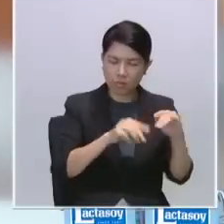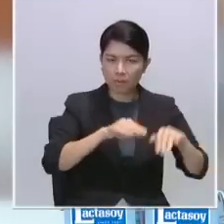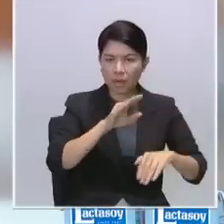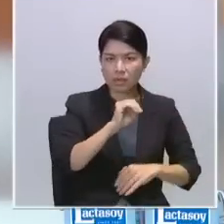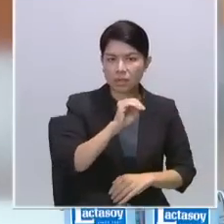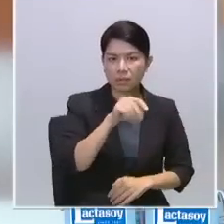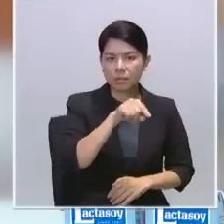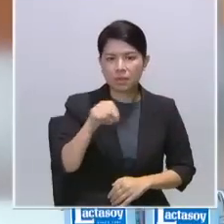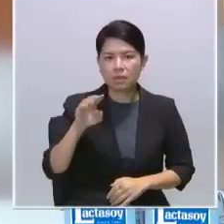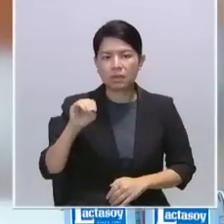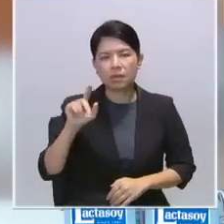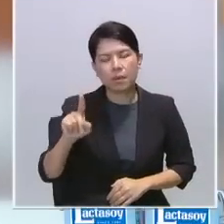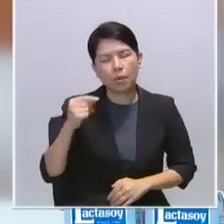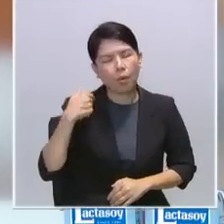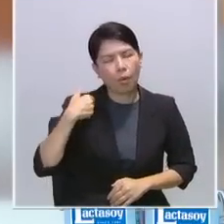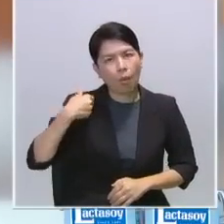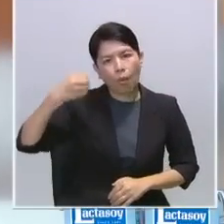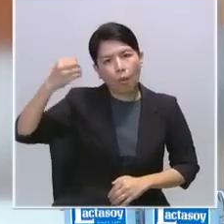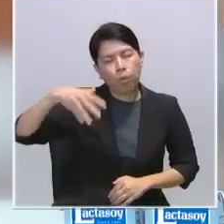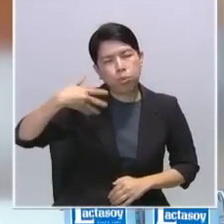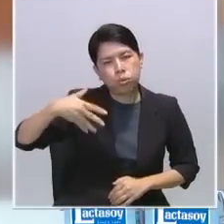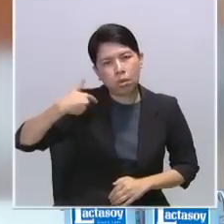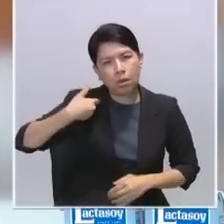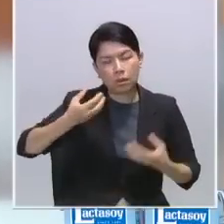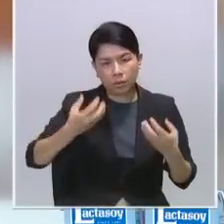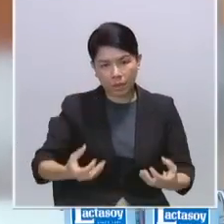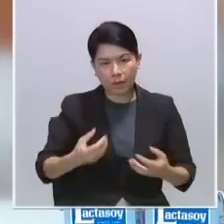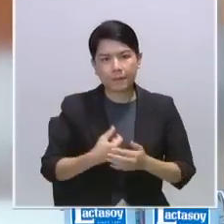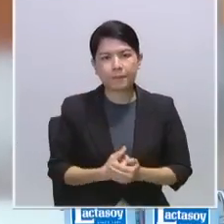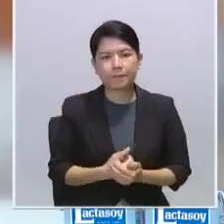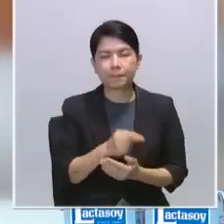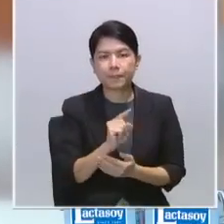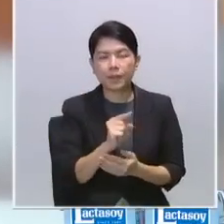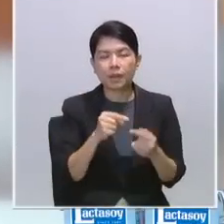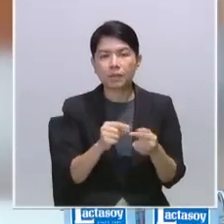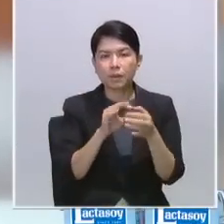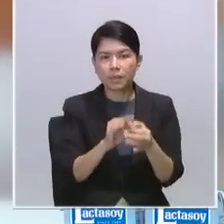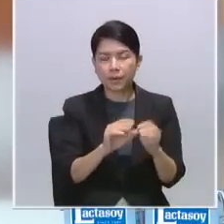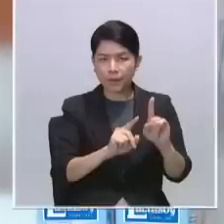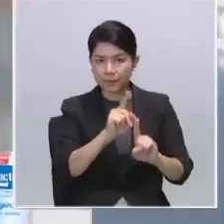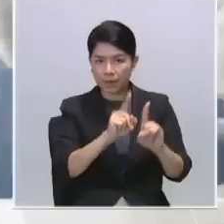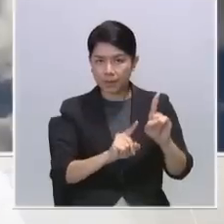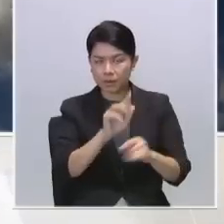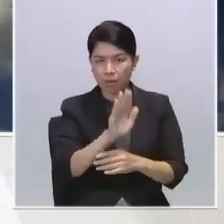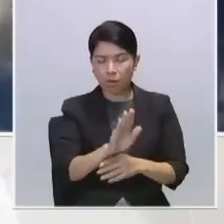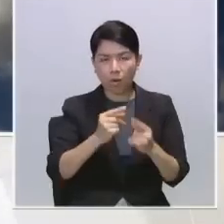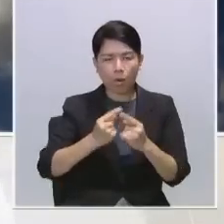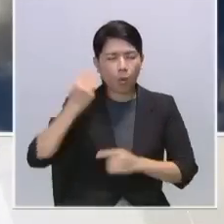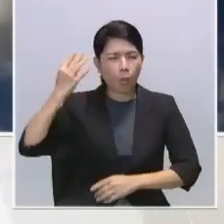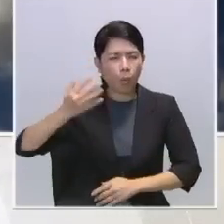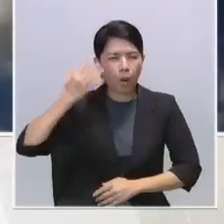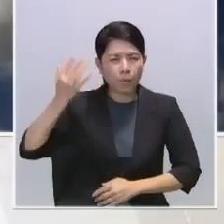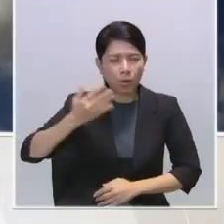าเซลเซียสเรียกว่าร้อนจัดได้เต็มปากเต็มคำเลยขณะที่ Heat Index นะครับหรือว่าดัชนีค่าความร้อนคืออุณหภูมิที่เร